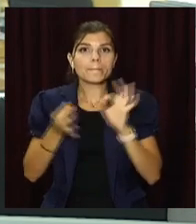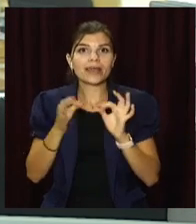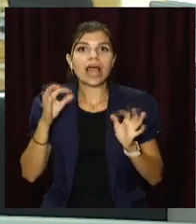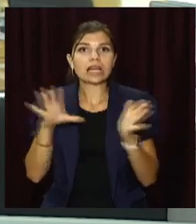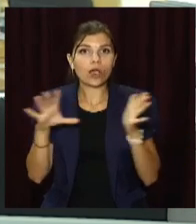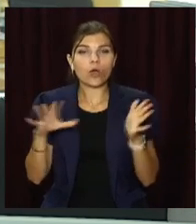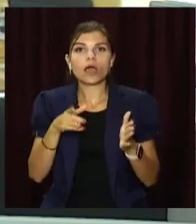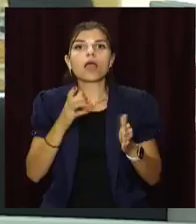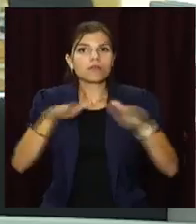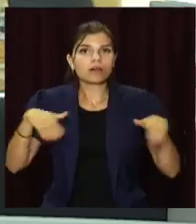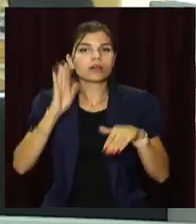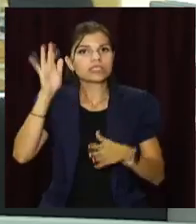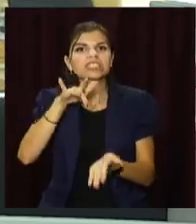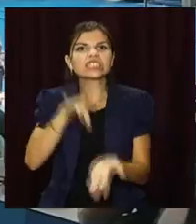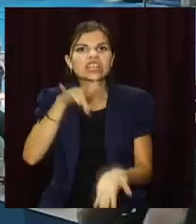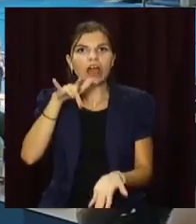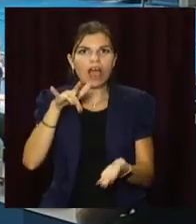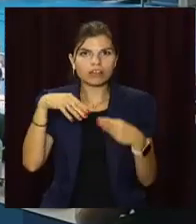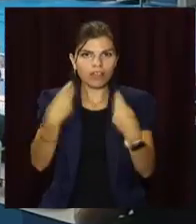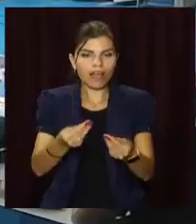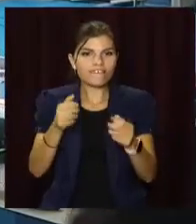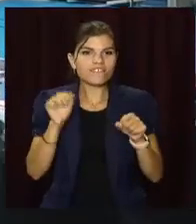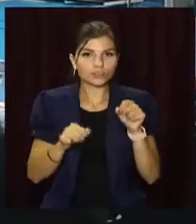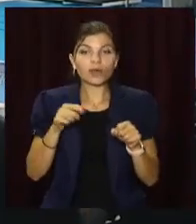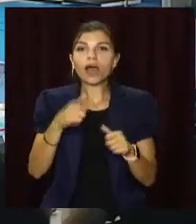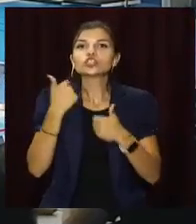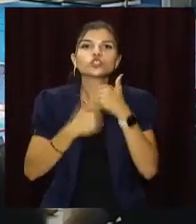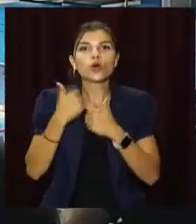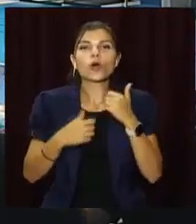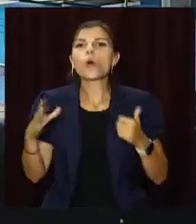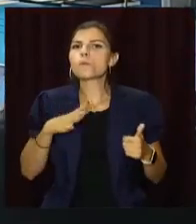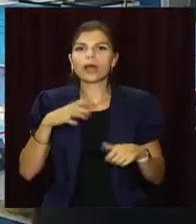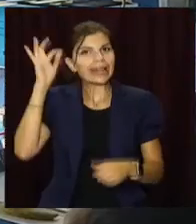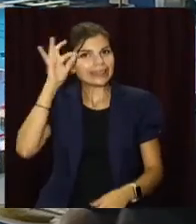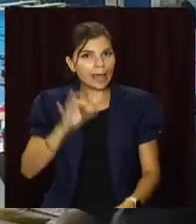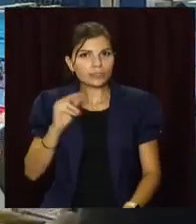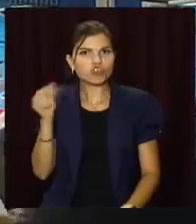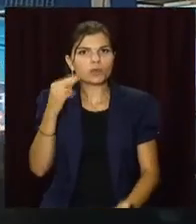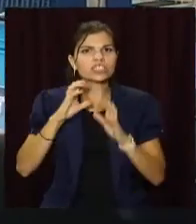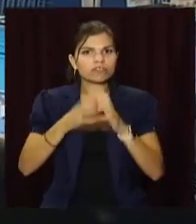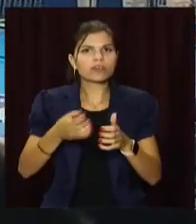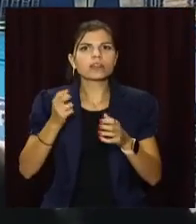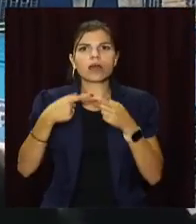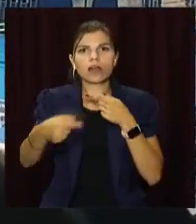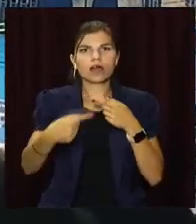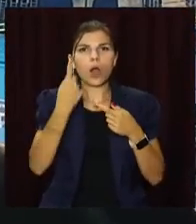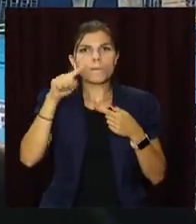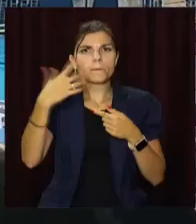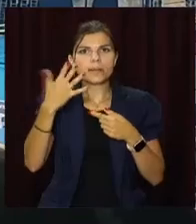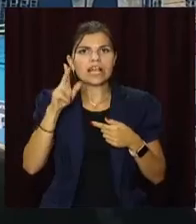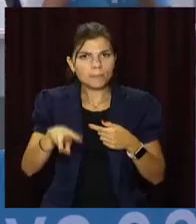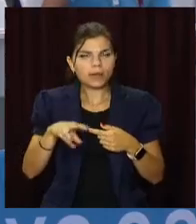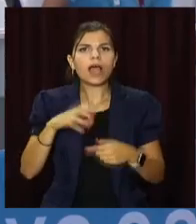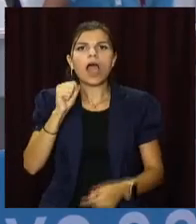встановивши олімпійський рекорд і отримав право плисти на центральній доріжці. Головними суперниками Романчука були німецький чемпіон світу